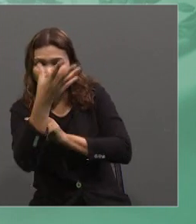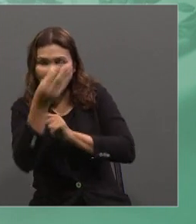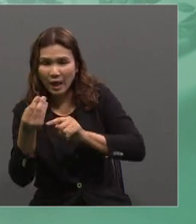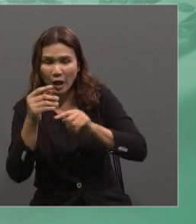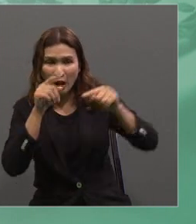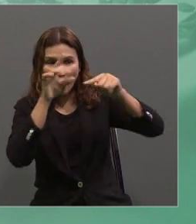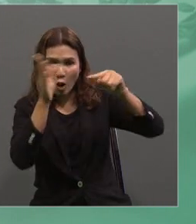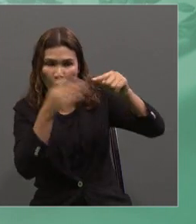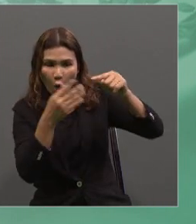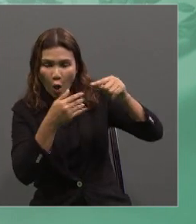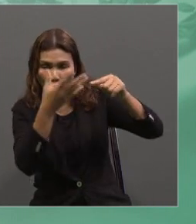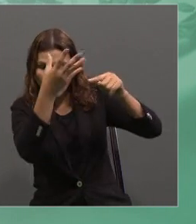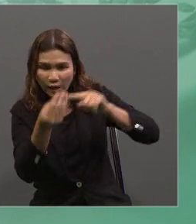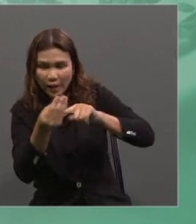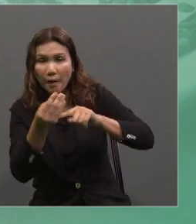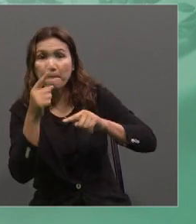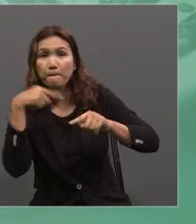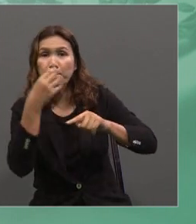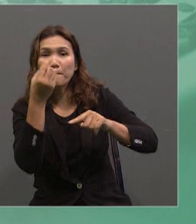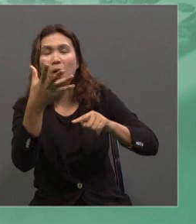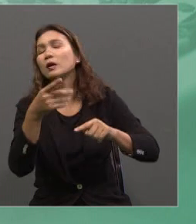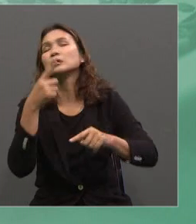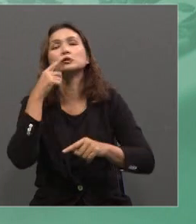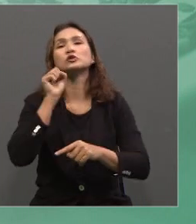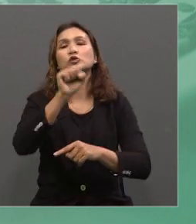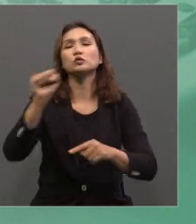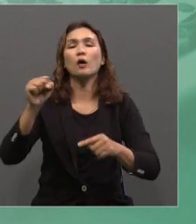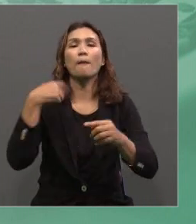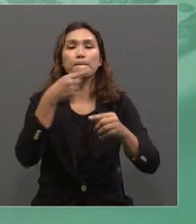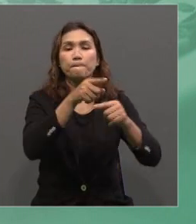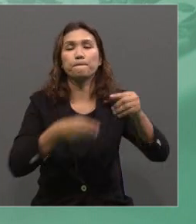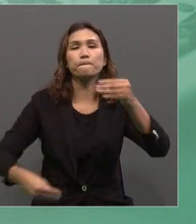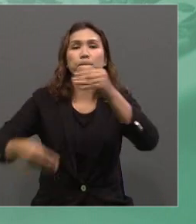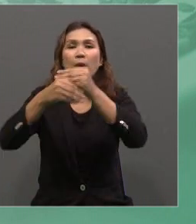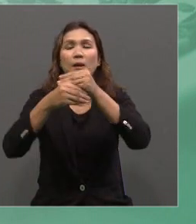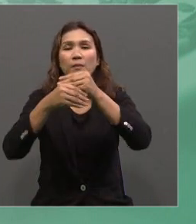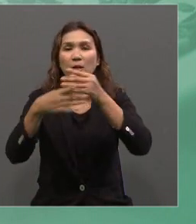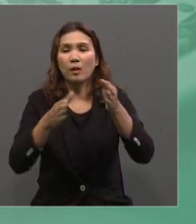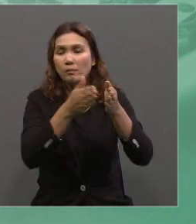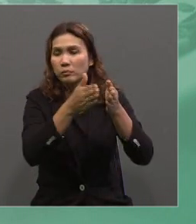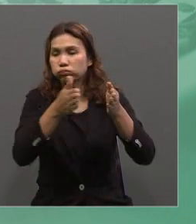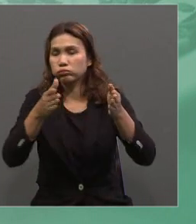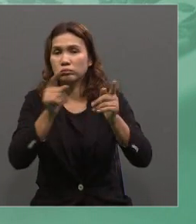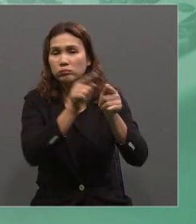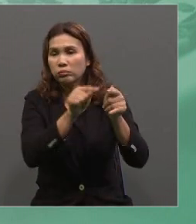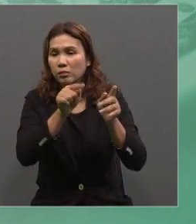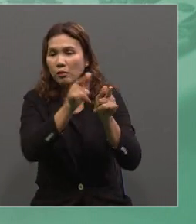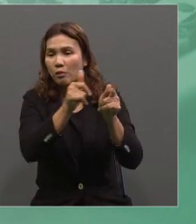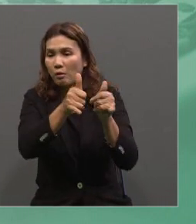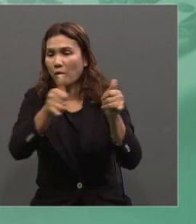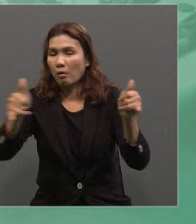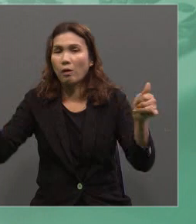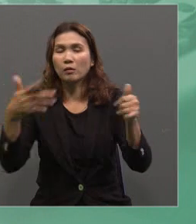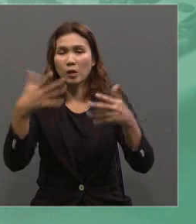จำนวนมากที่สุดก็จะให้รับจำนวนส.ส.แบบบัญชีรายชื่ออีก1คนแล้วก็เรียงลำดับกันไปจนกว่าจะมีจำนวนส.ส.